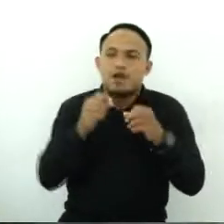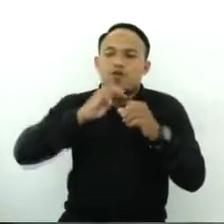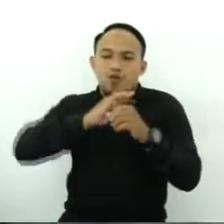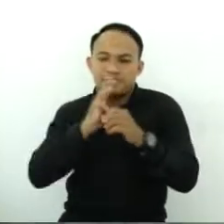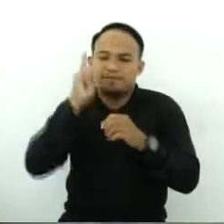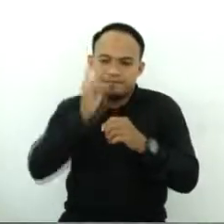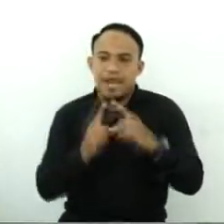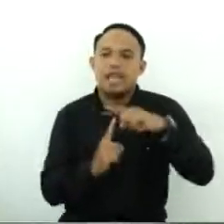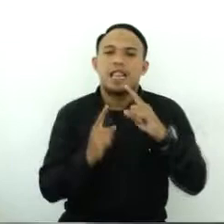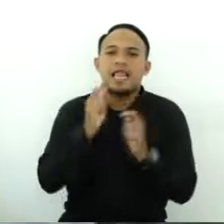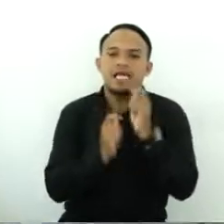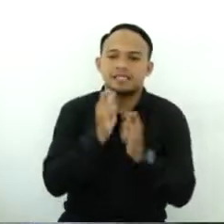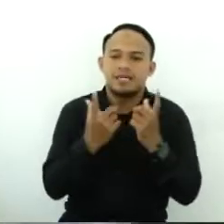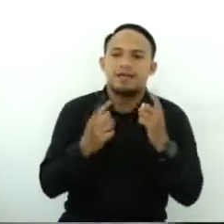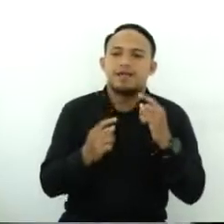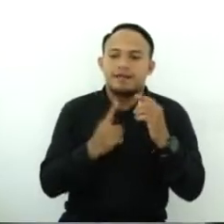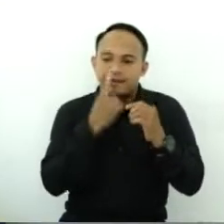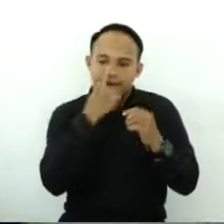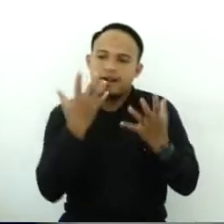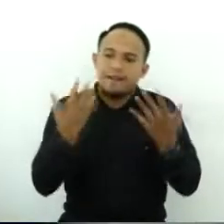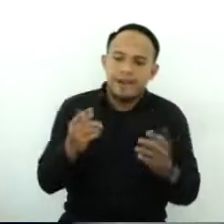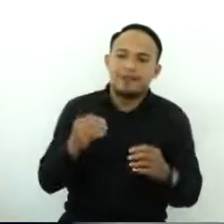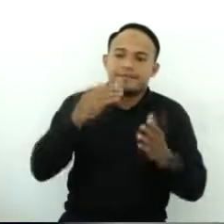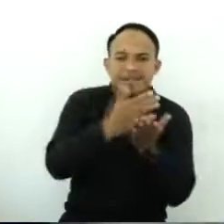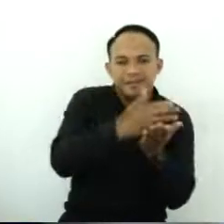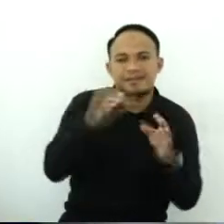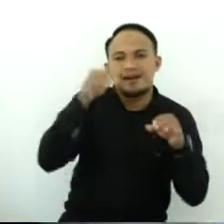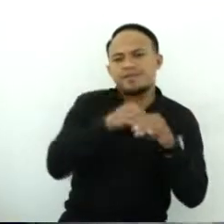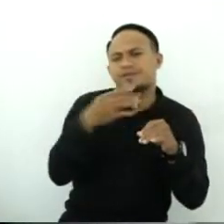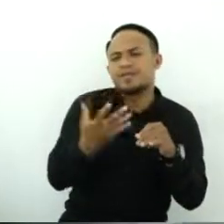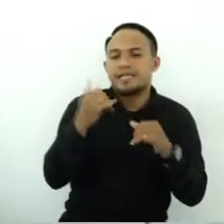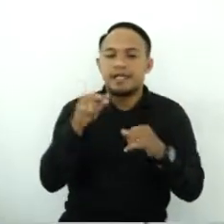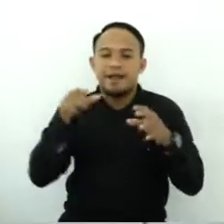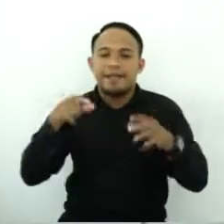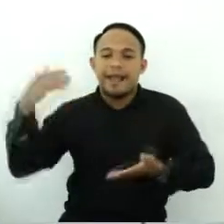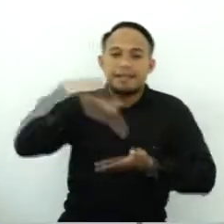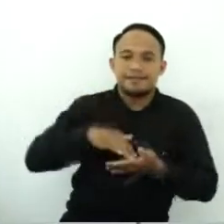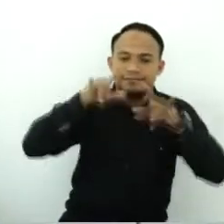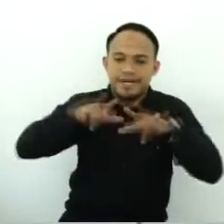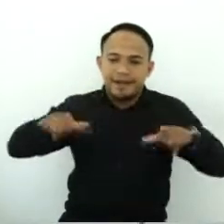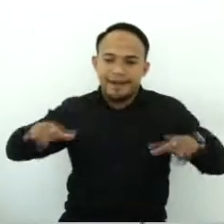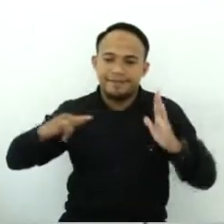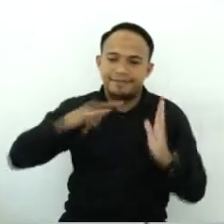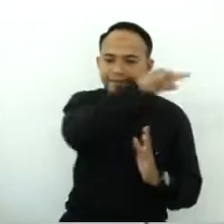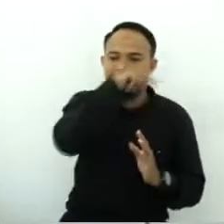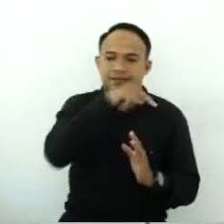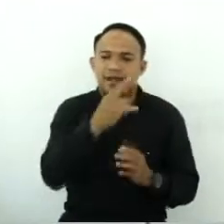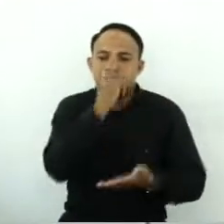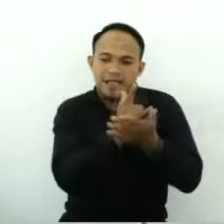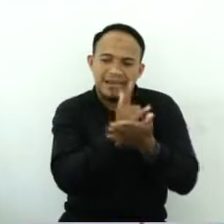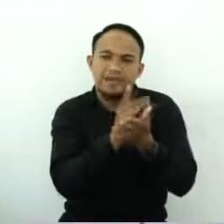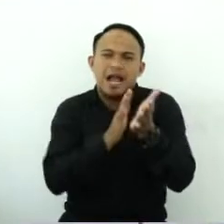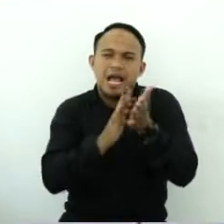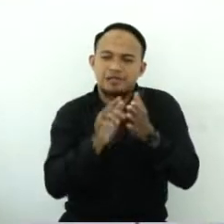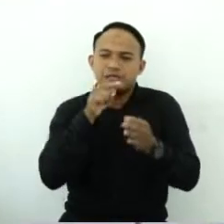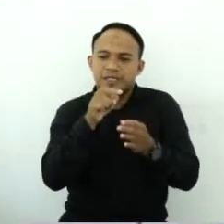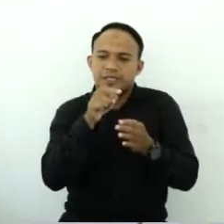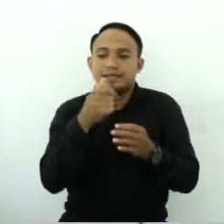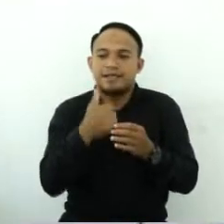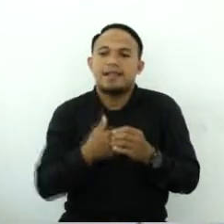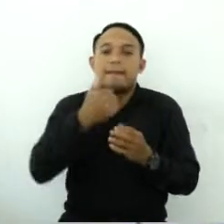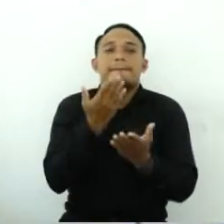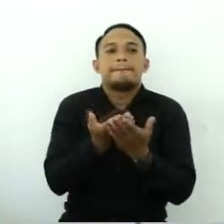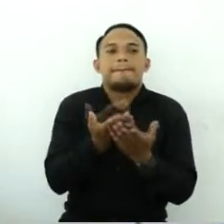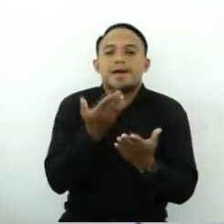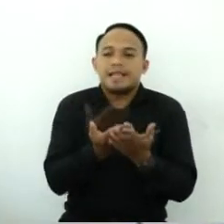penumpang Anggi bandara dan Pelabuhan akan tetap berlanjut Ia juga meminta agar pihak